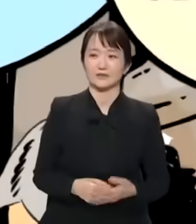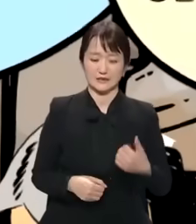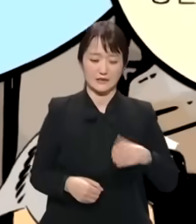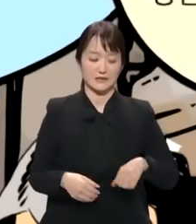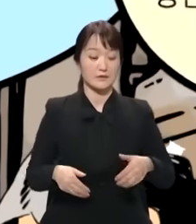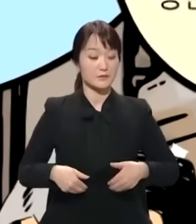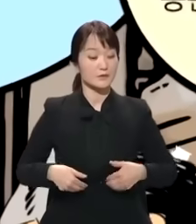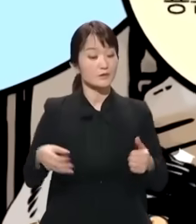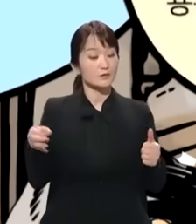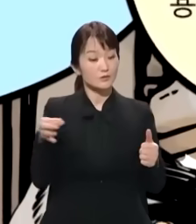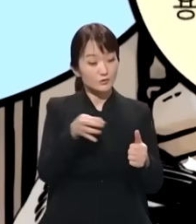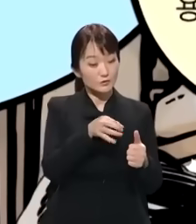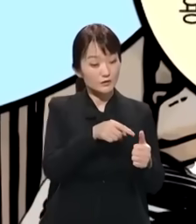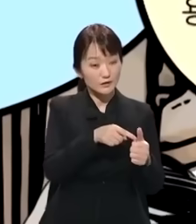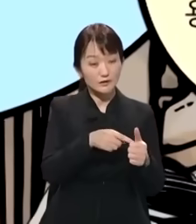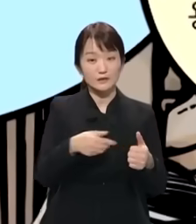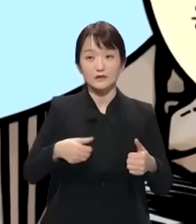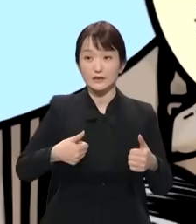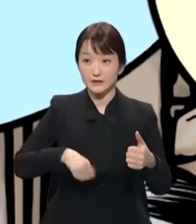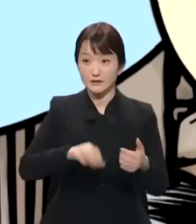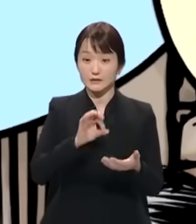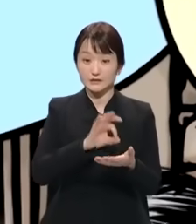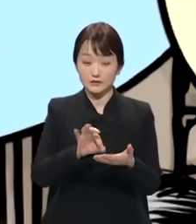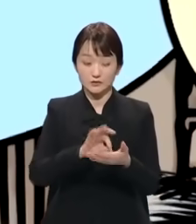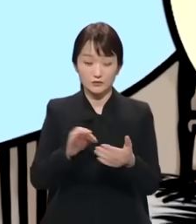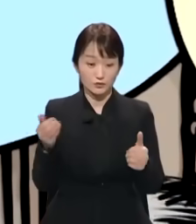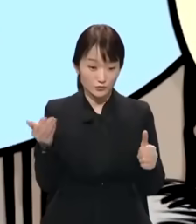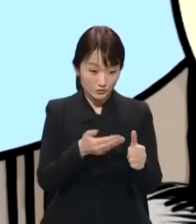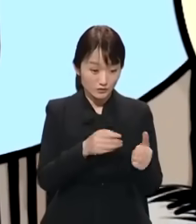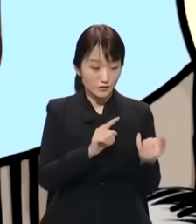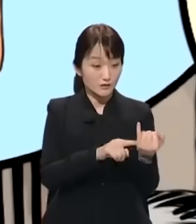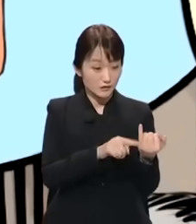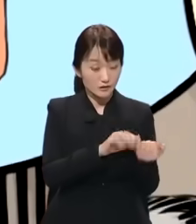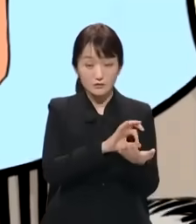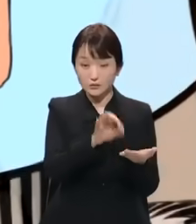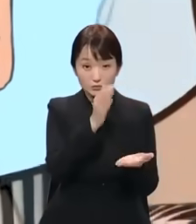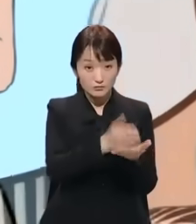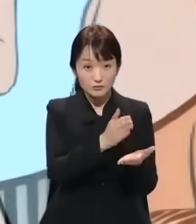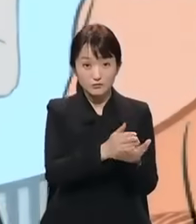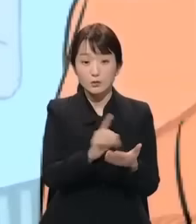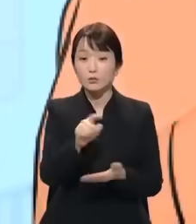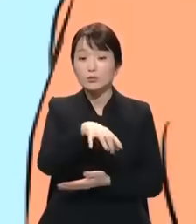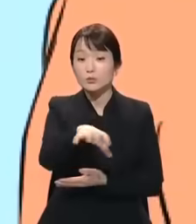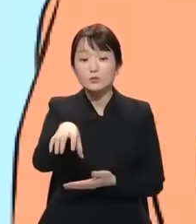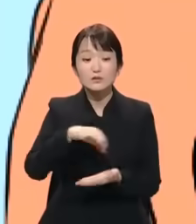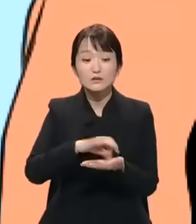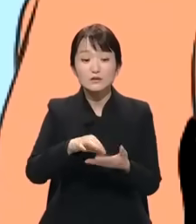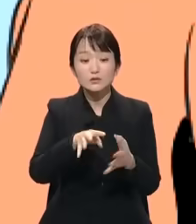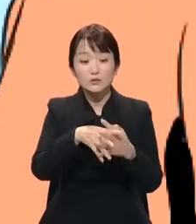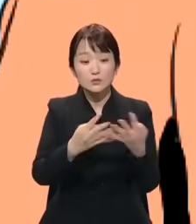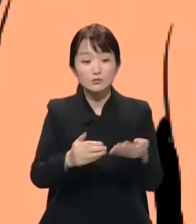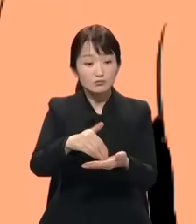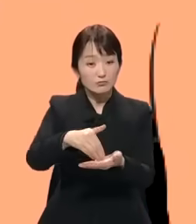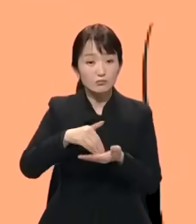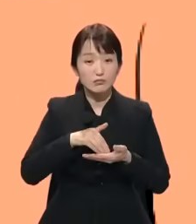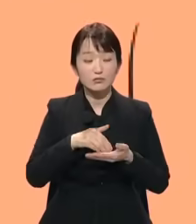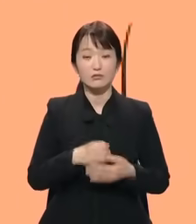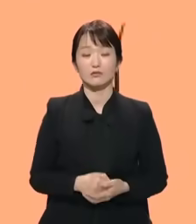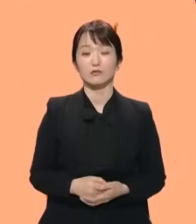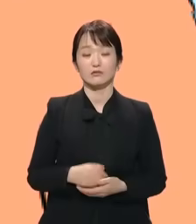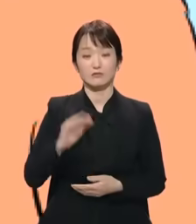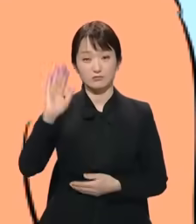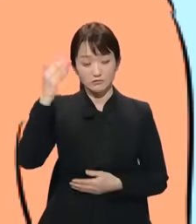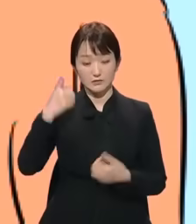주시면서는요. 이거 애들 쓰라고 주는 거니까 네가 쓰지 마라. 이렇게 경고까지 하시고요. 어디 썼는지 영수증까지 요구하십니다.